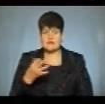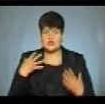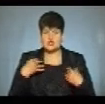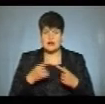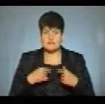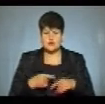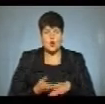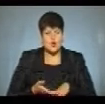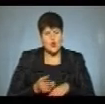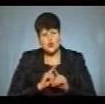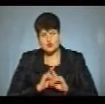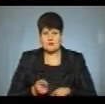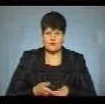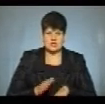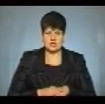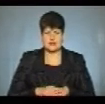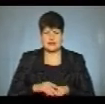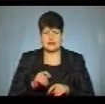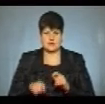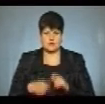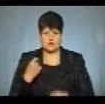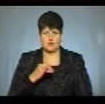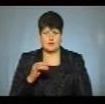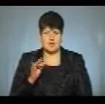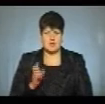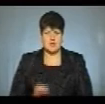особливо тяжких злочинів слідчого управління Юрій Барабан.